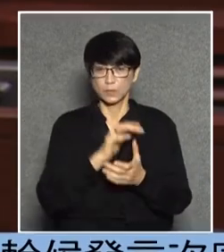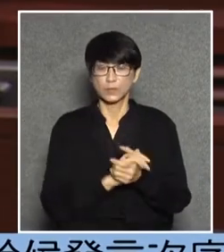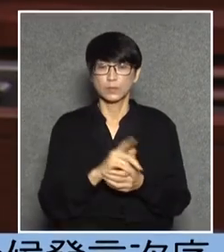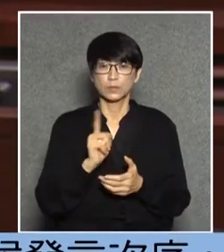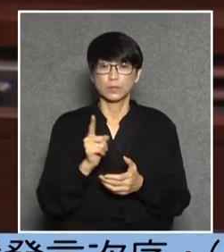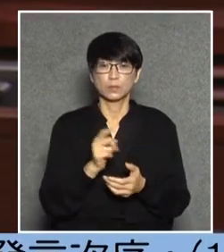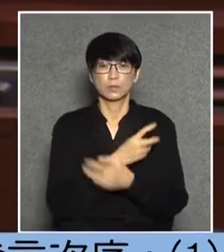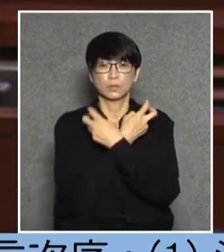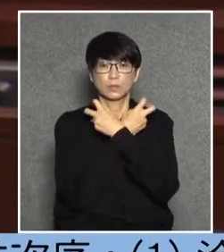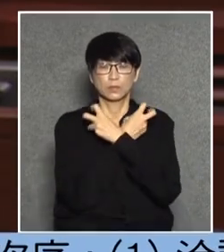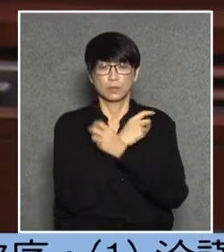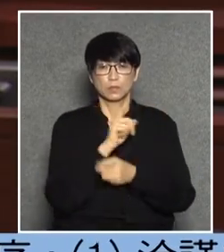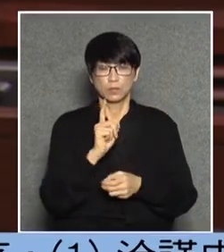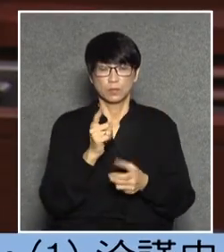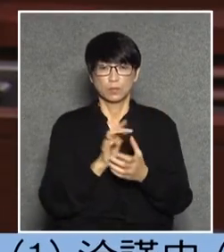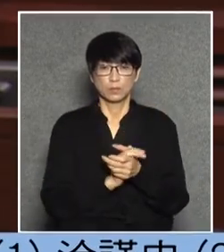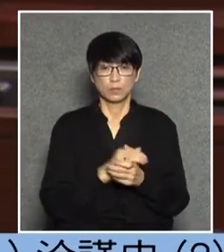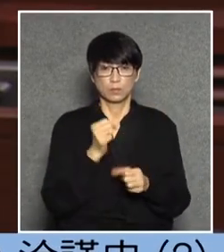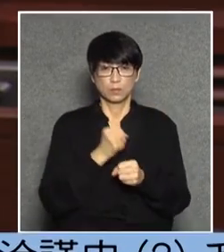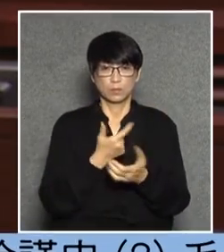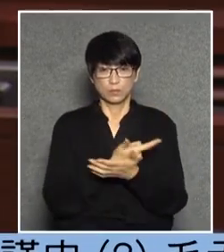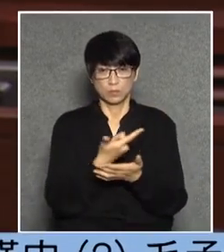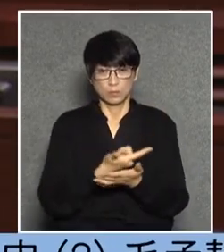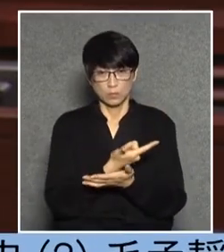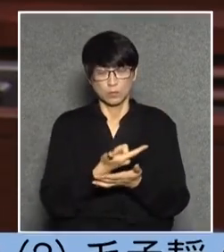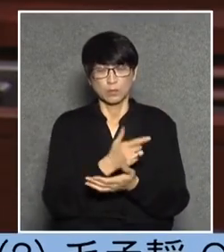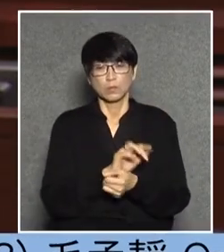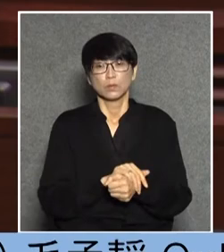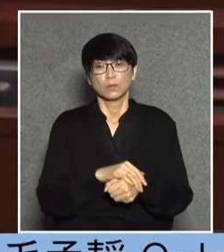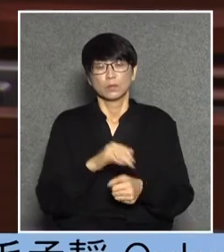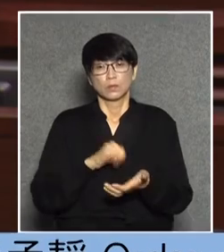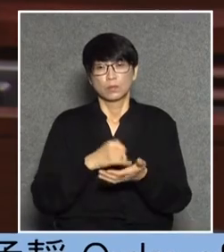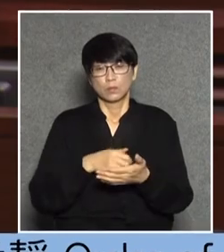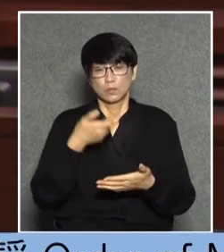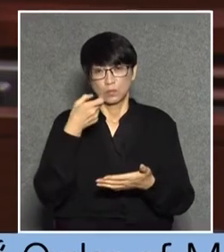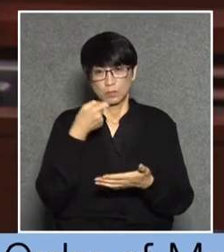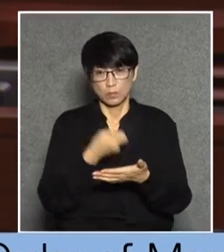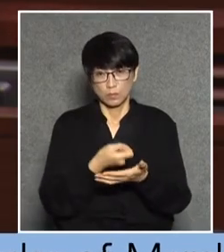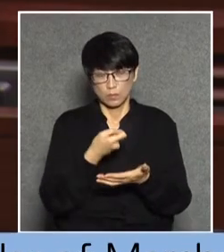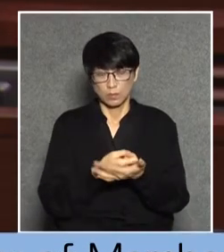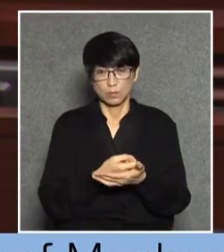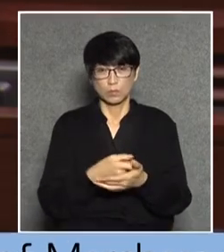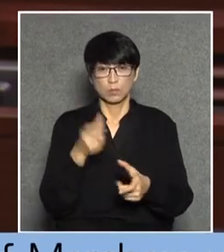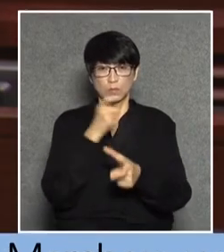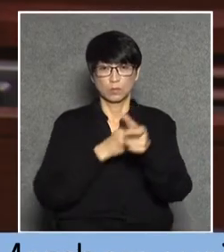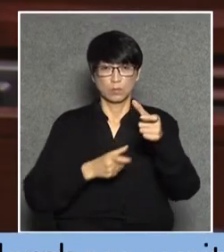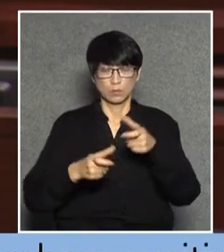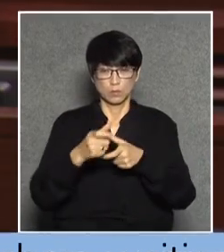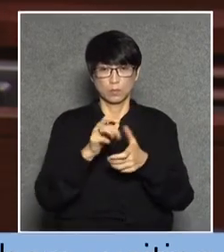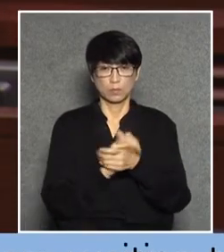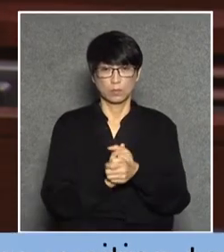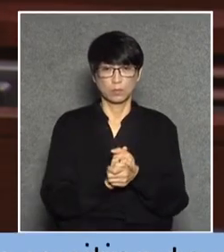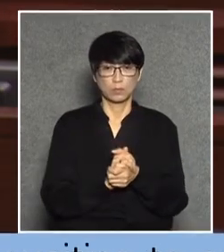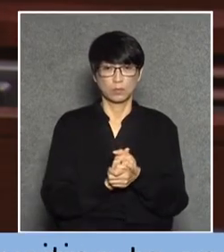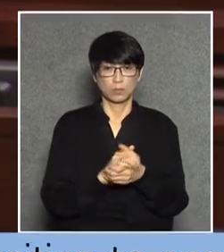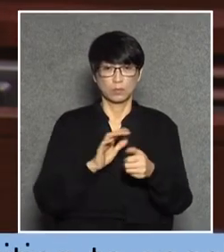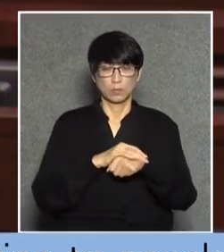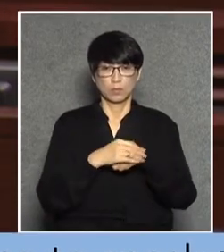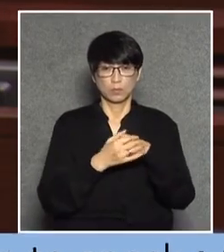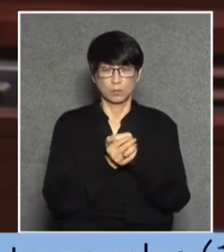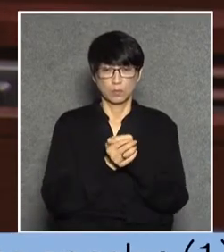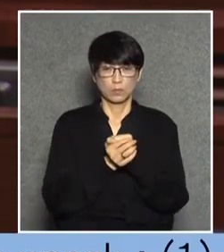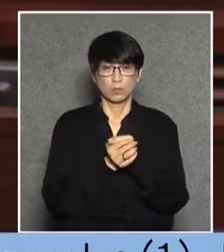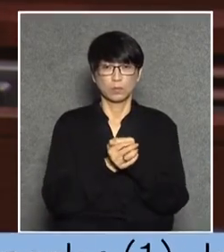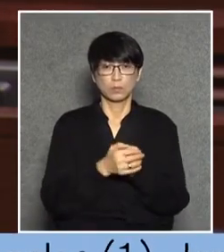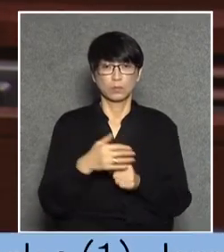愛爾蘭係做咗咁耐嘅低税個經濟仍然係由曾經係世界上面即係我上一次去